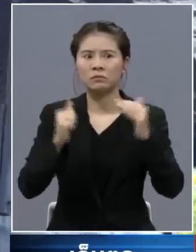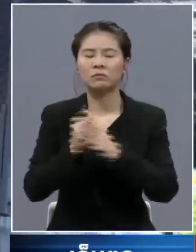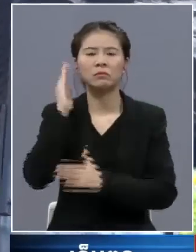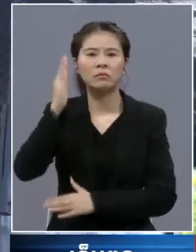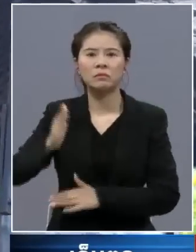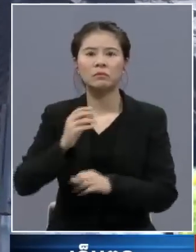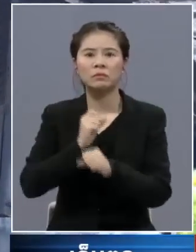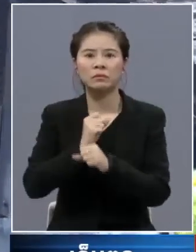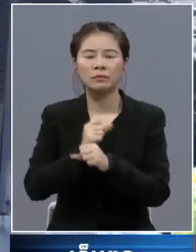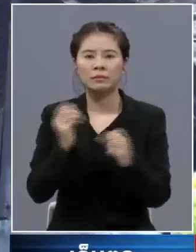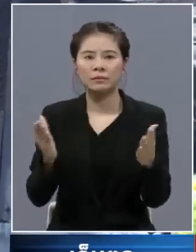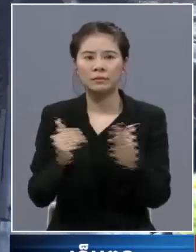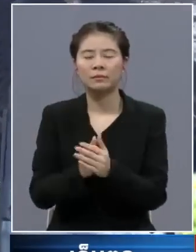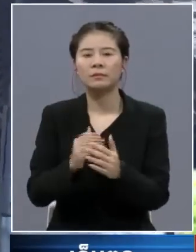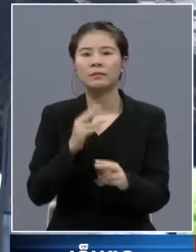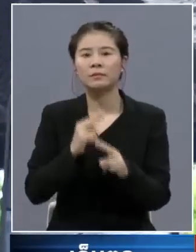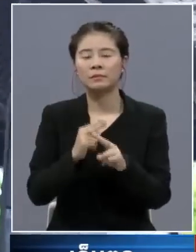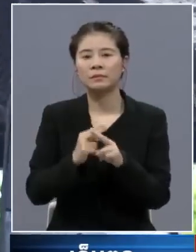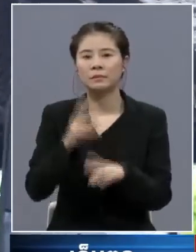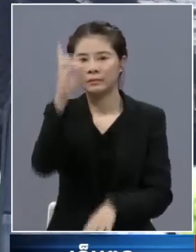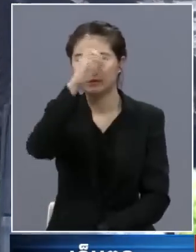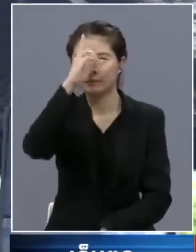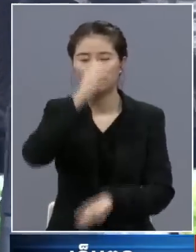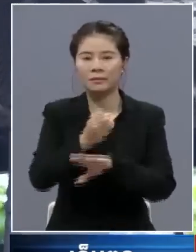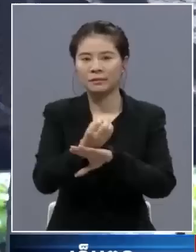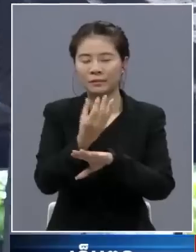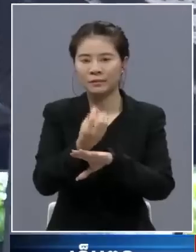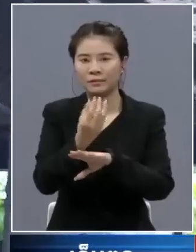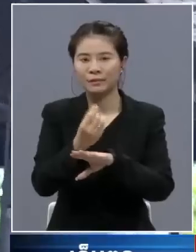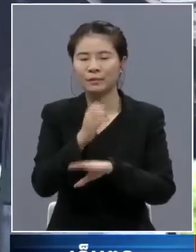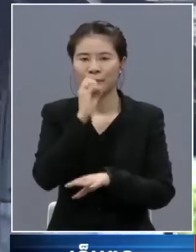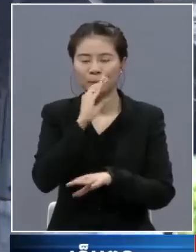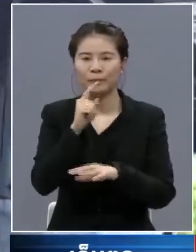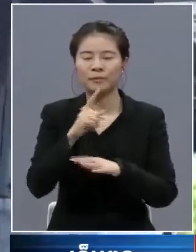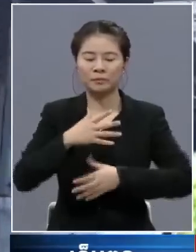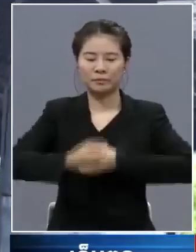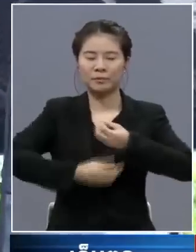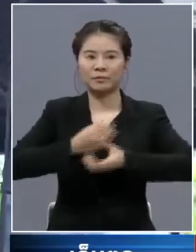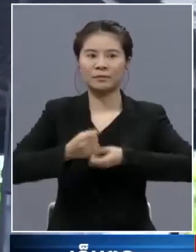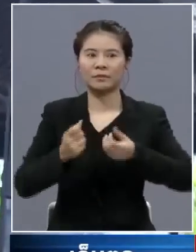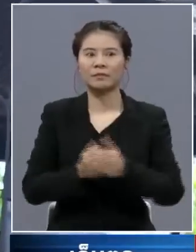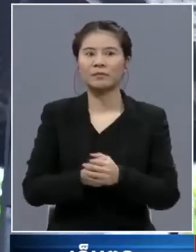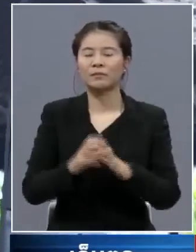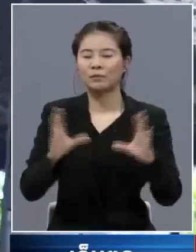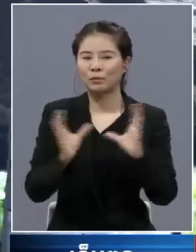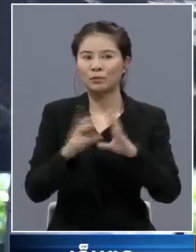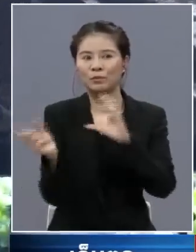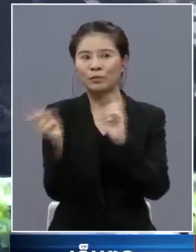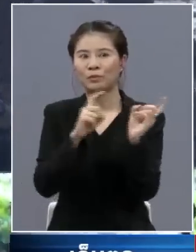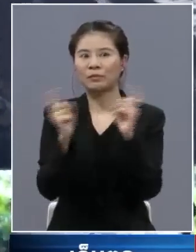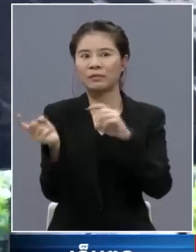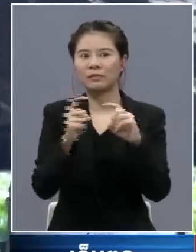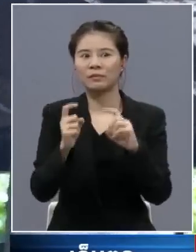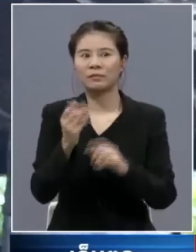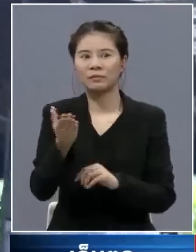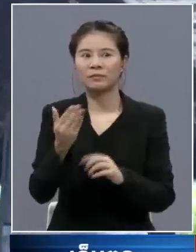ไรเพราะทันทีที่คุณเพชรกรุณพลเนี่ยรีทวิตแล้วก็แสดงความคิดเห็นเรื่องนี้ลงไปเนี่ยโอ้โหโซเชียลก็ร้อนเหมือนกัน อ ่ะคนที่เข